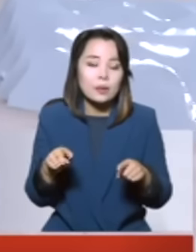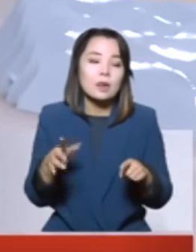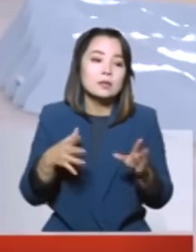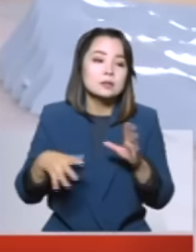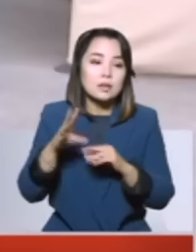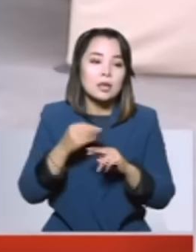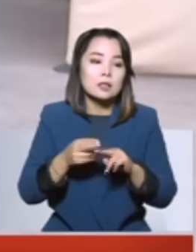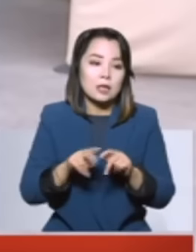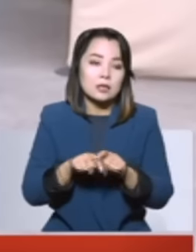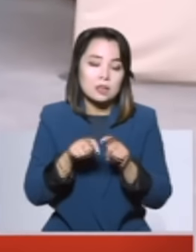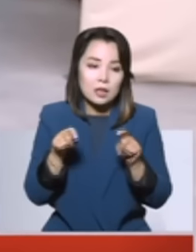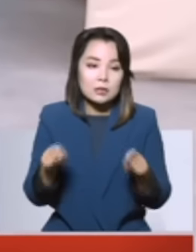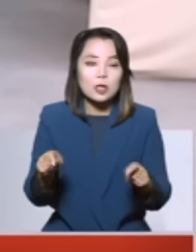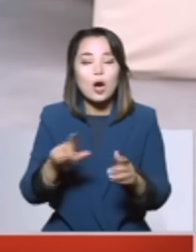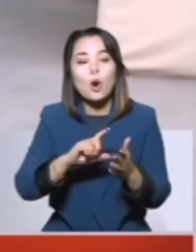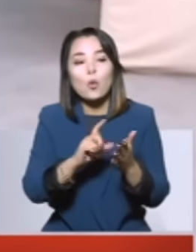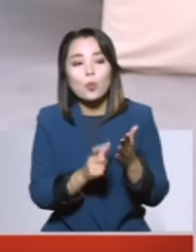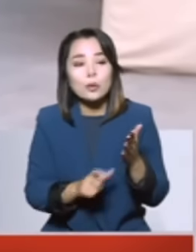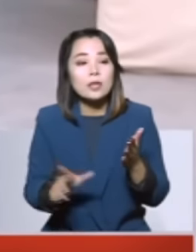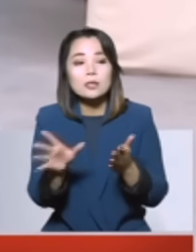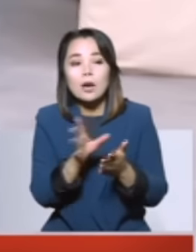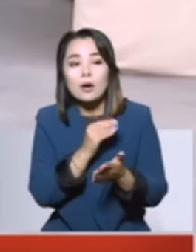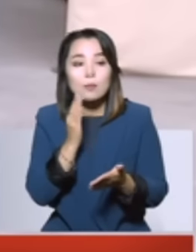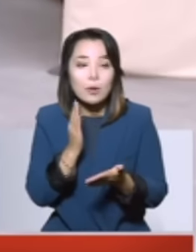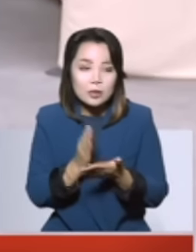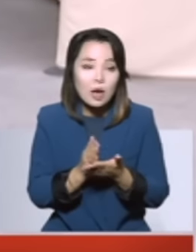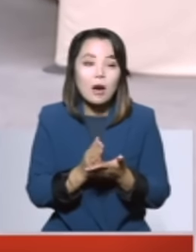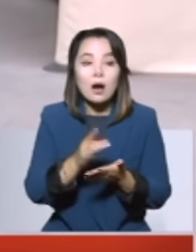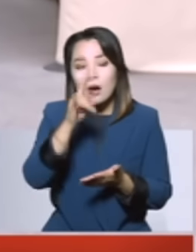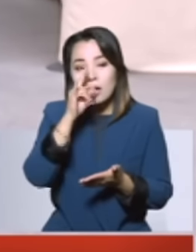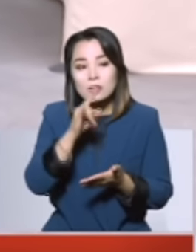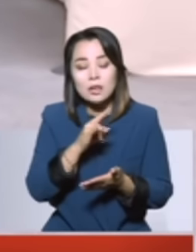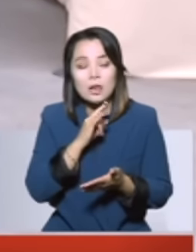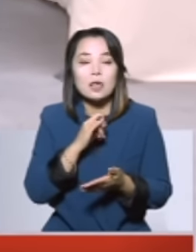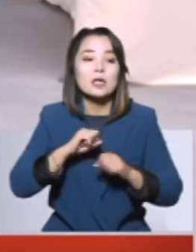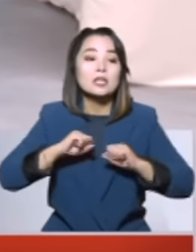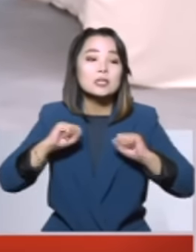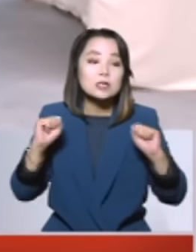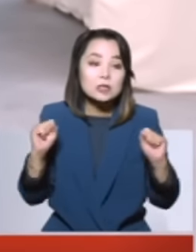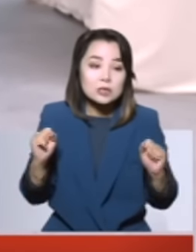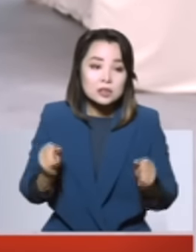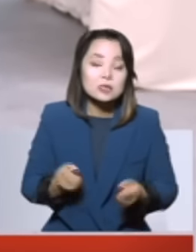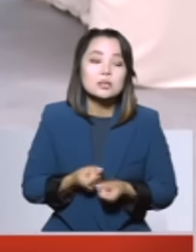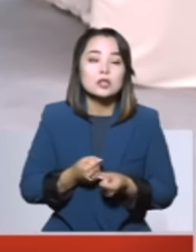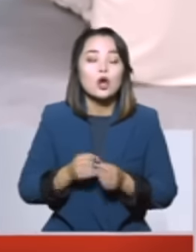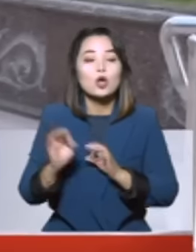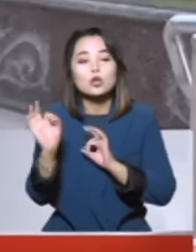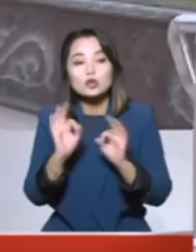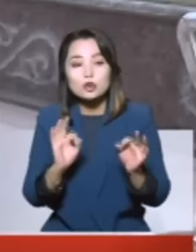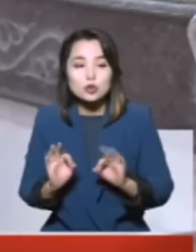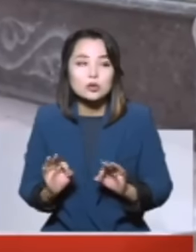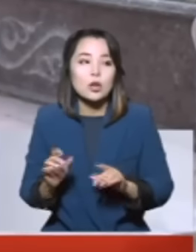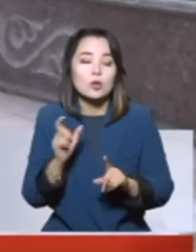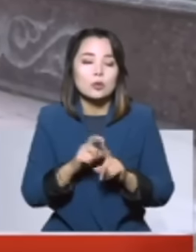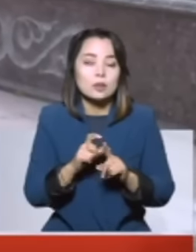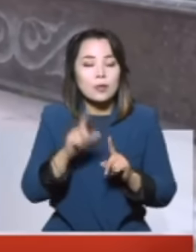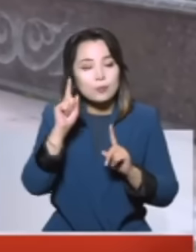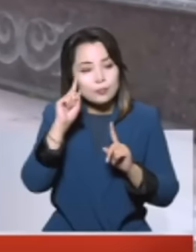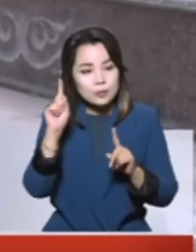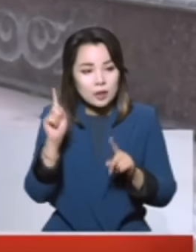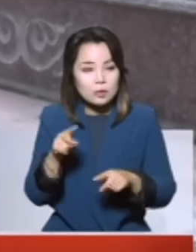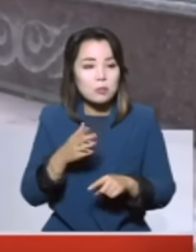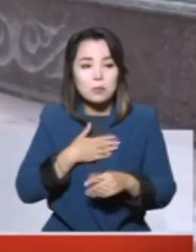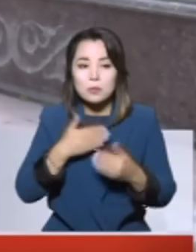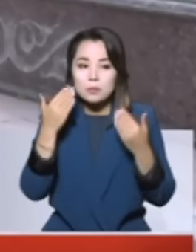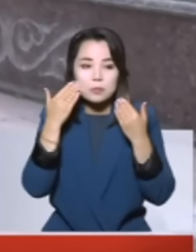Желілерде шығып жатыр. Көптеген өлеңдері бар. Қыз, күз, тағы да басқалары. Жоқ, білген жоқ. Білген